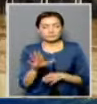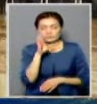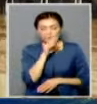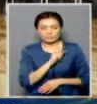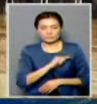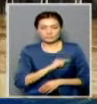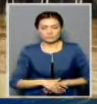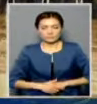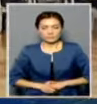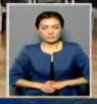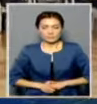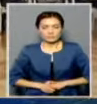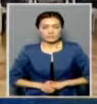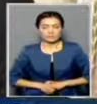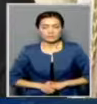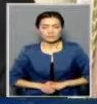жүзеге асырылатыны сөзсіз.